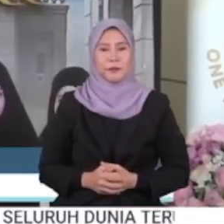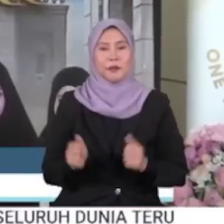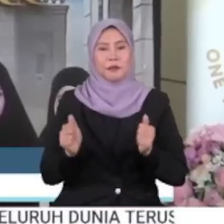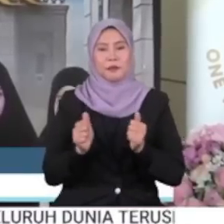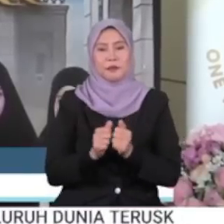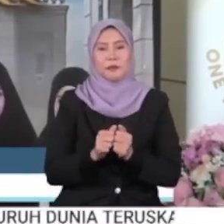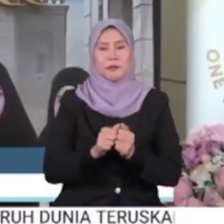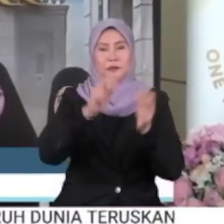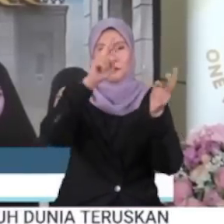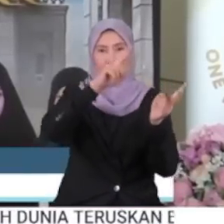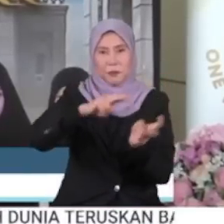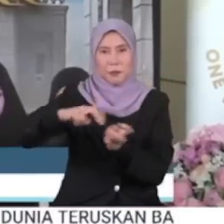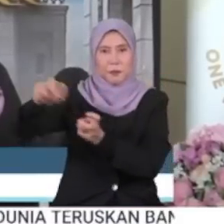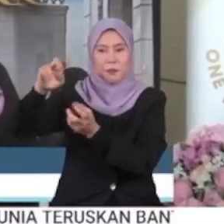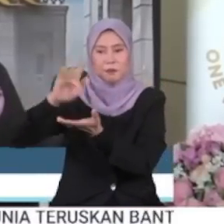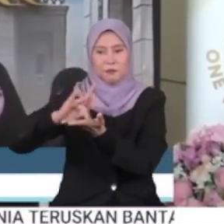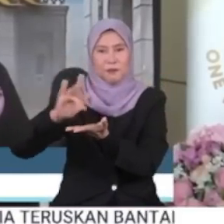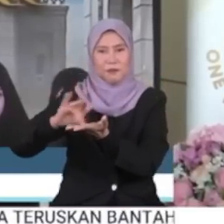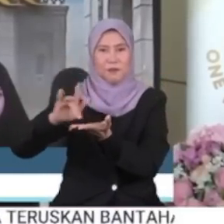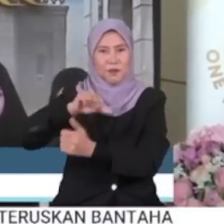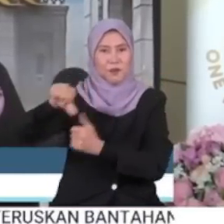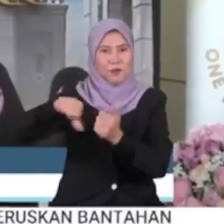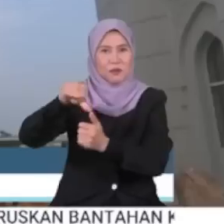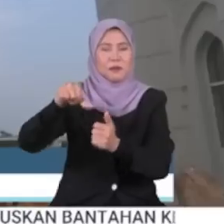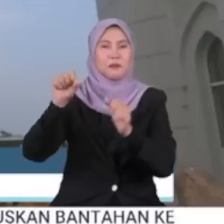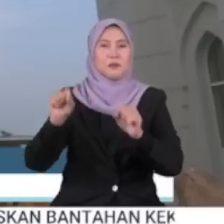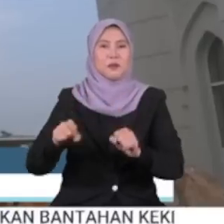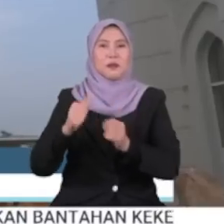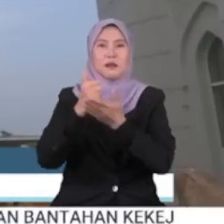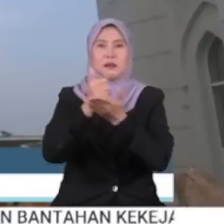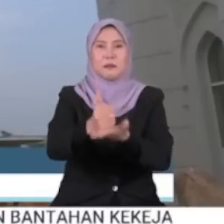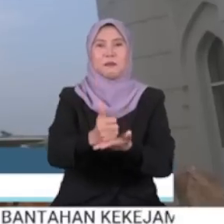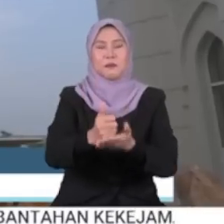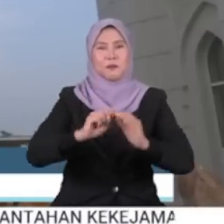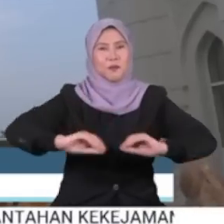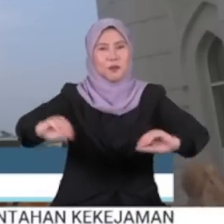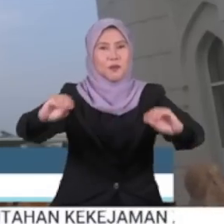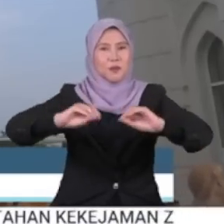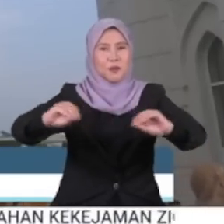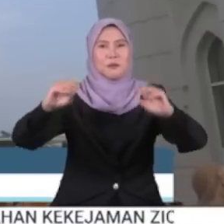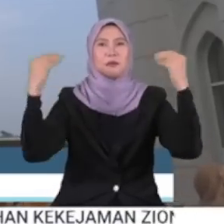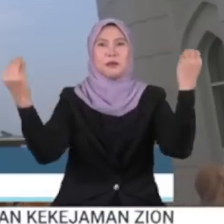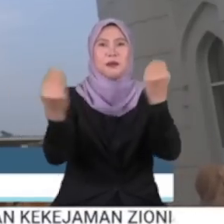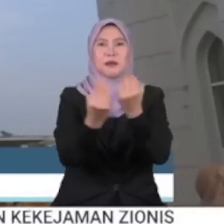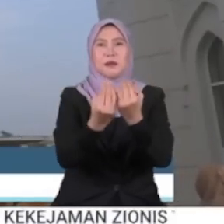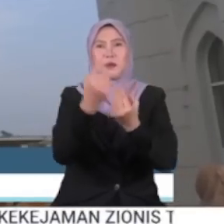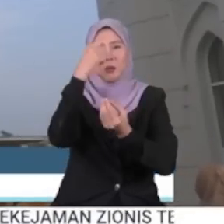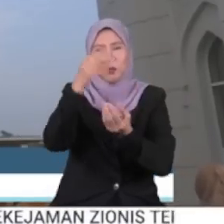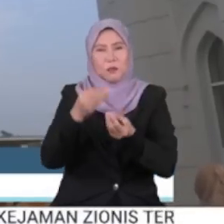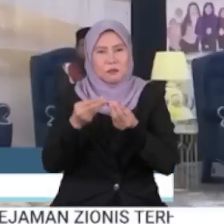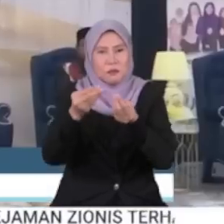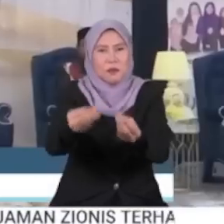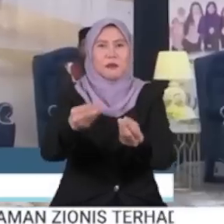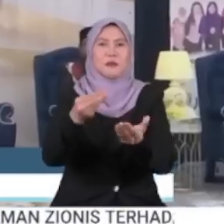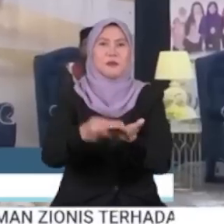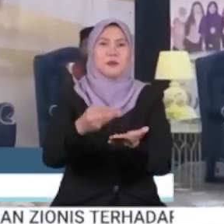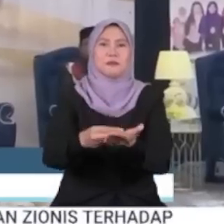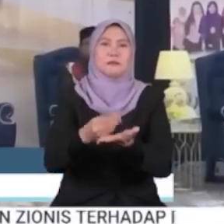Dengan memuat naik paparan di laman sosial masing-masing, ia sekaligus dapat membantu usaha mendidik masyarakat tampil menghulurkan